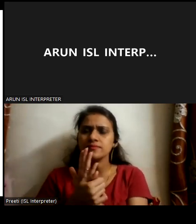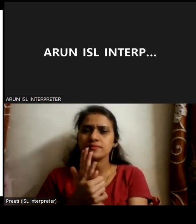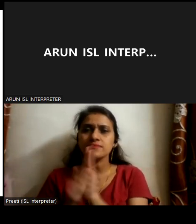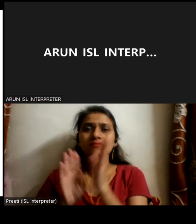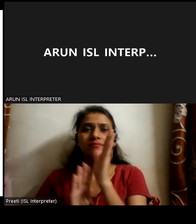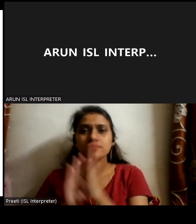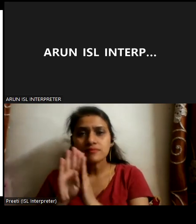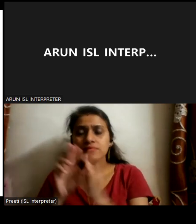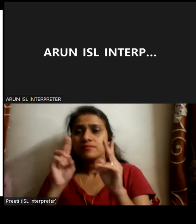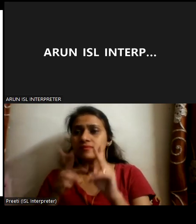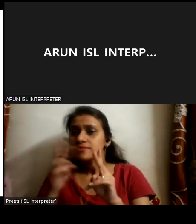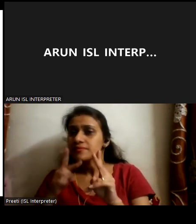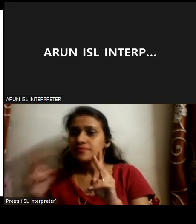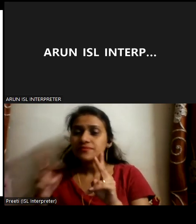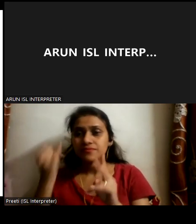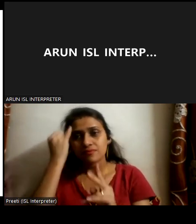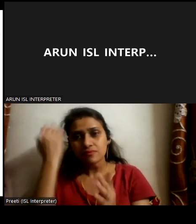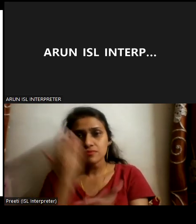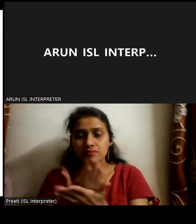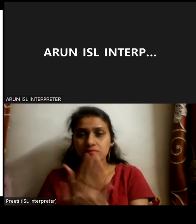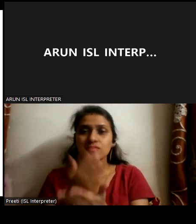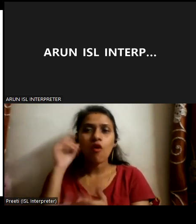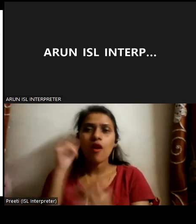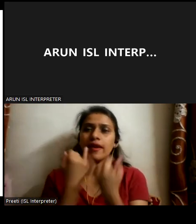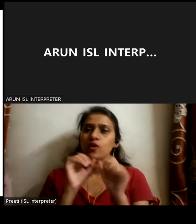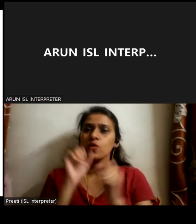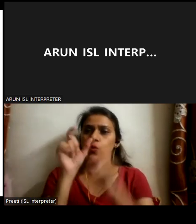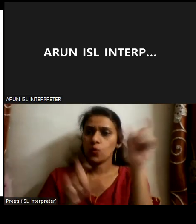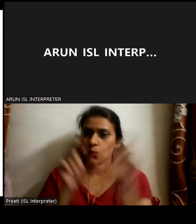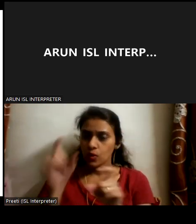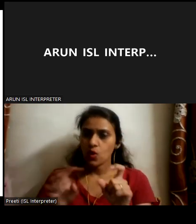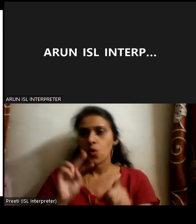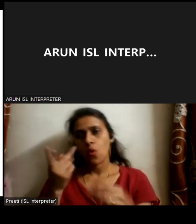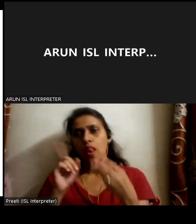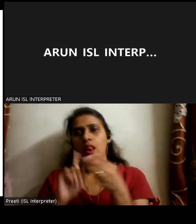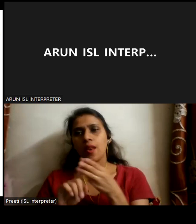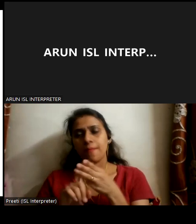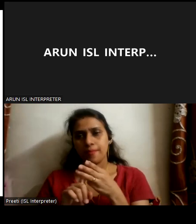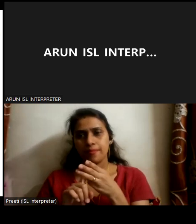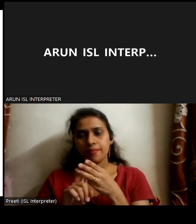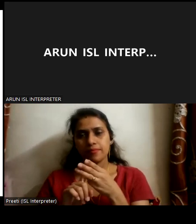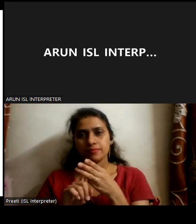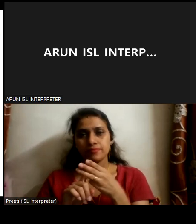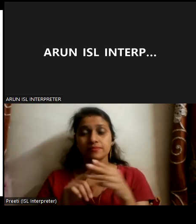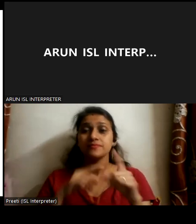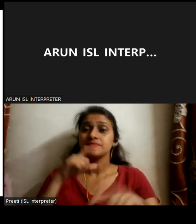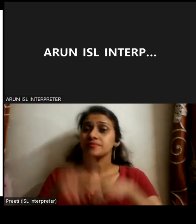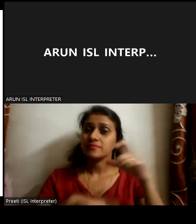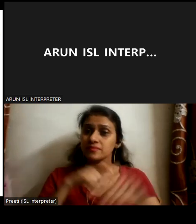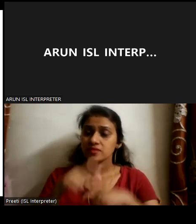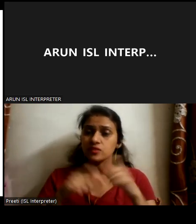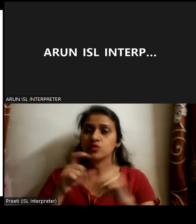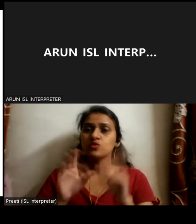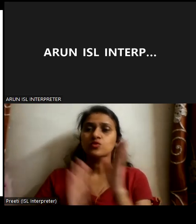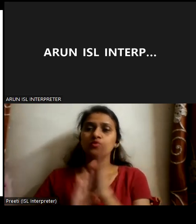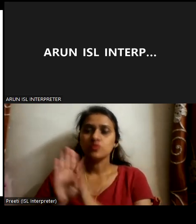डेवलपमेंट स्कीम्स फोकस ऑन इंडिविजुअल एंड एम्प्लॉयमेंट. अब एम्प्लॉयमेंट और एंटरप्राइज डेवलपमेंट में अंतर क्या हुआ? स्किल